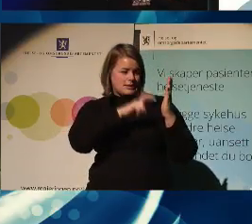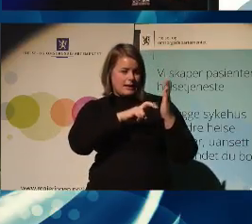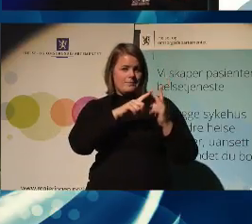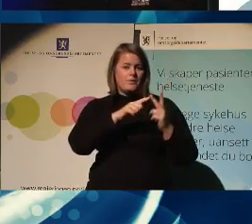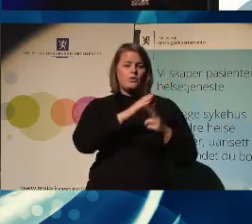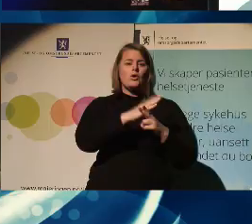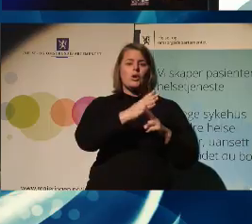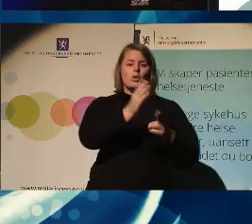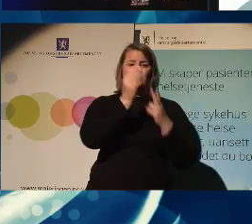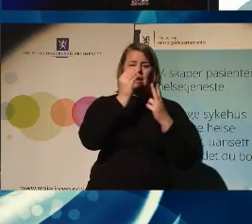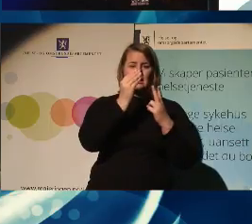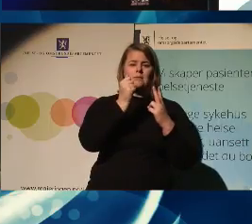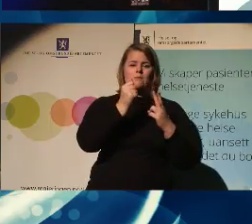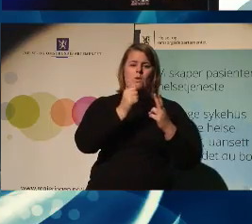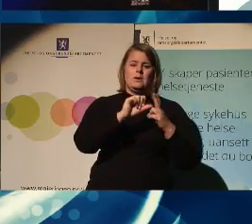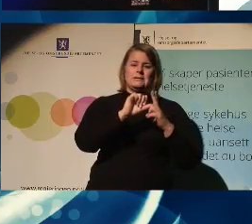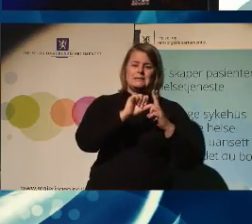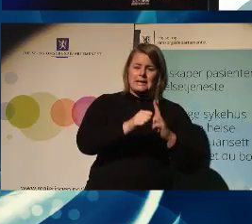med